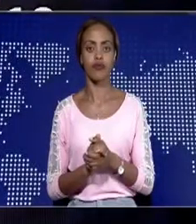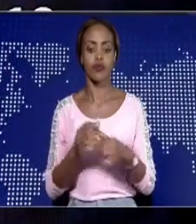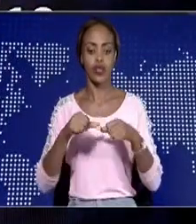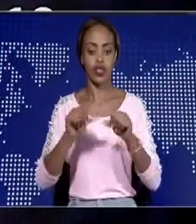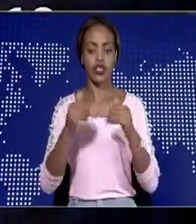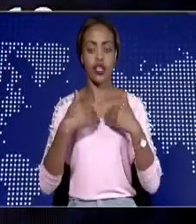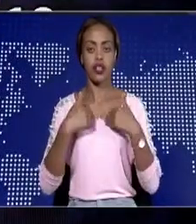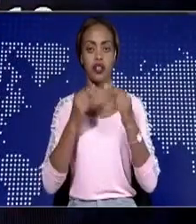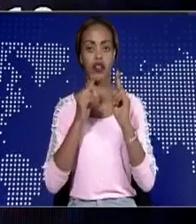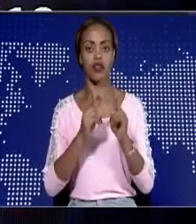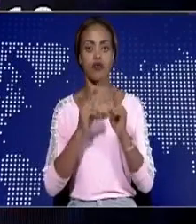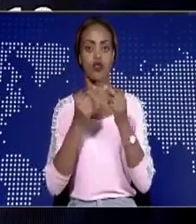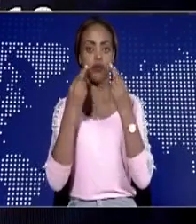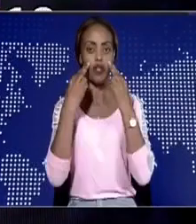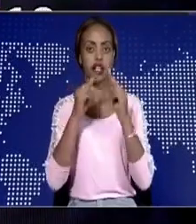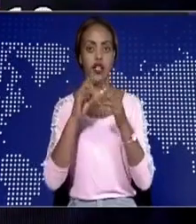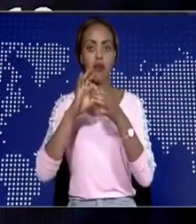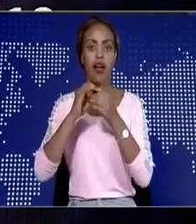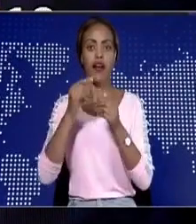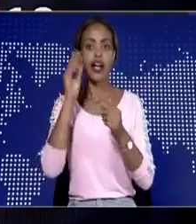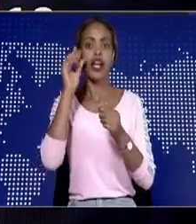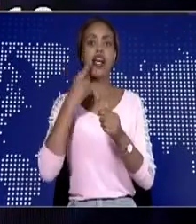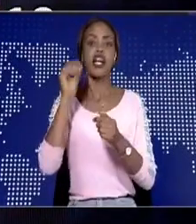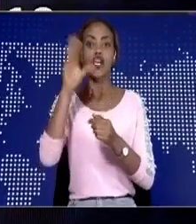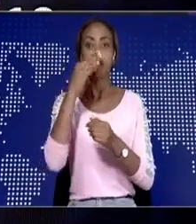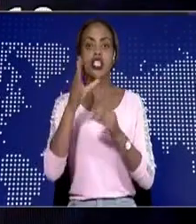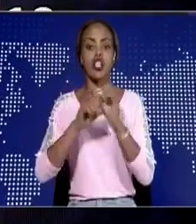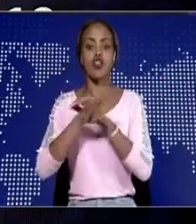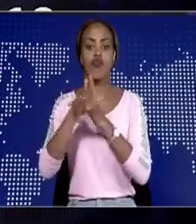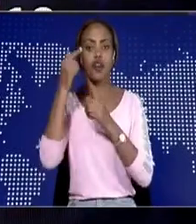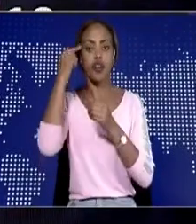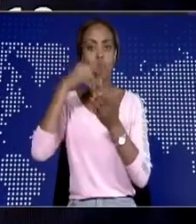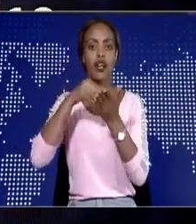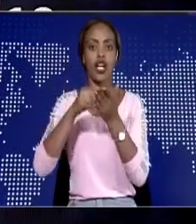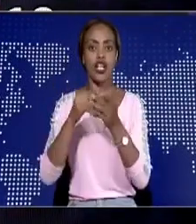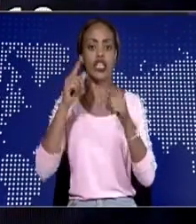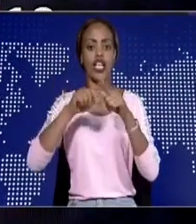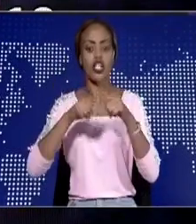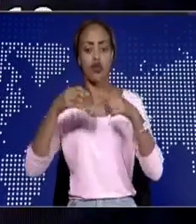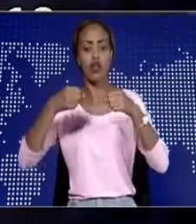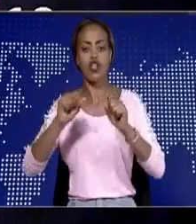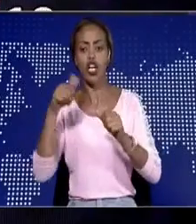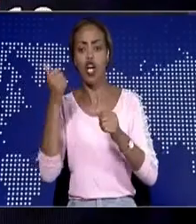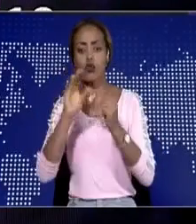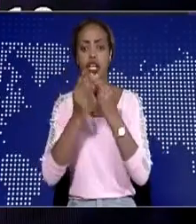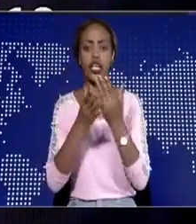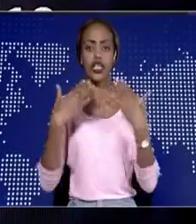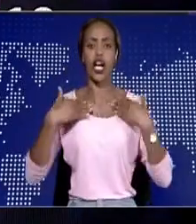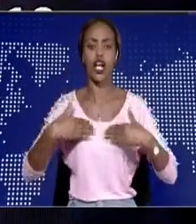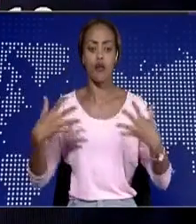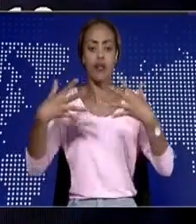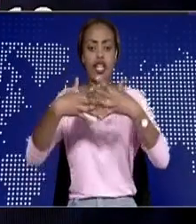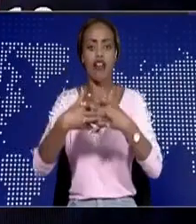نغطل لنا كبراتنا كبراتنا محبر قيح مسكالي تبعاج أنفر تقرأي مس محبرات تاكسن باجاجين كتمع مقالة كالوت مدارك تأكلاتن